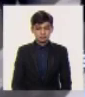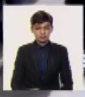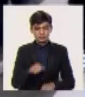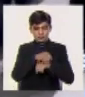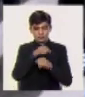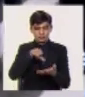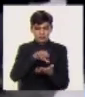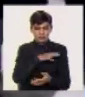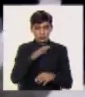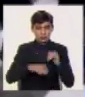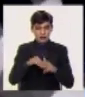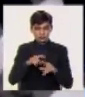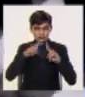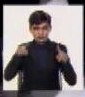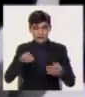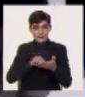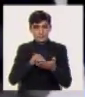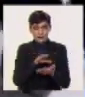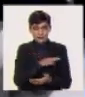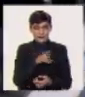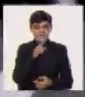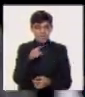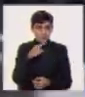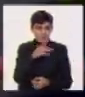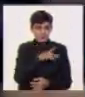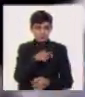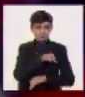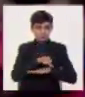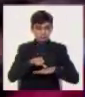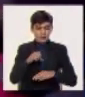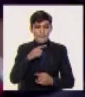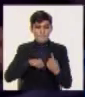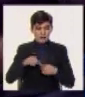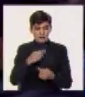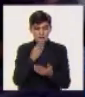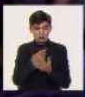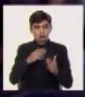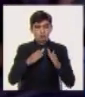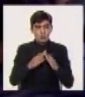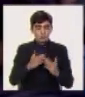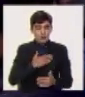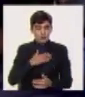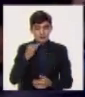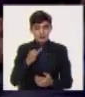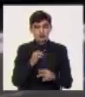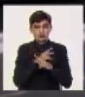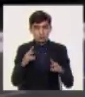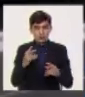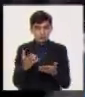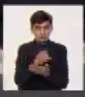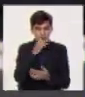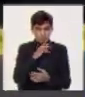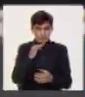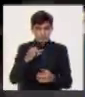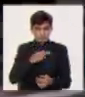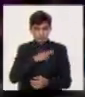Демонстранты держали в руках плакаты с надписями «Вы называете это территорией, мы называем это домом» или «Никто не побеждает,